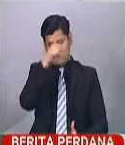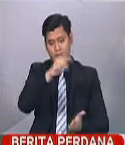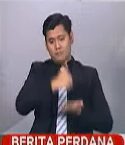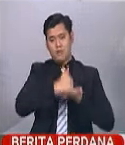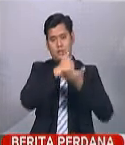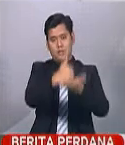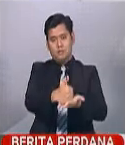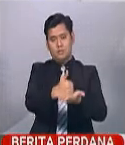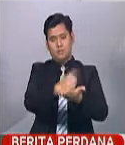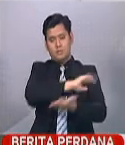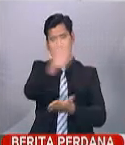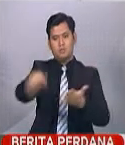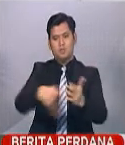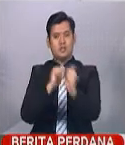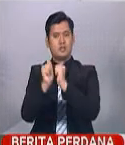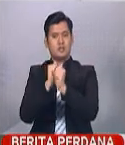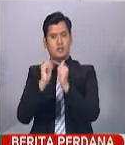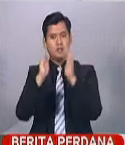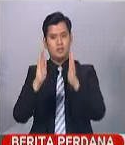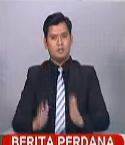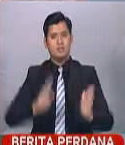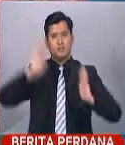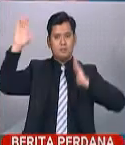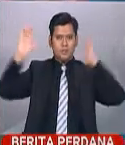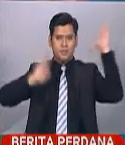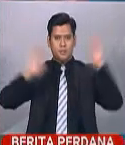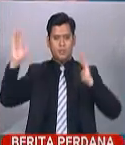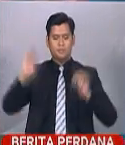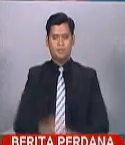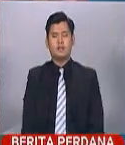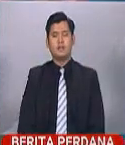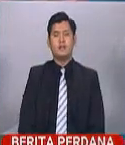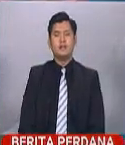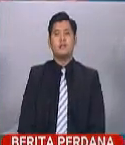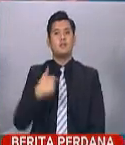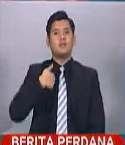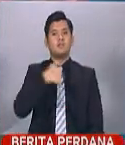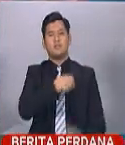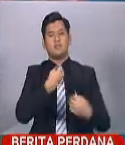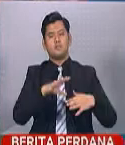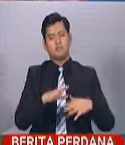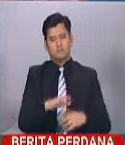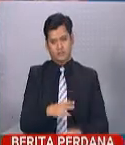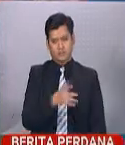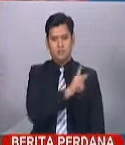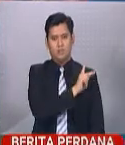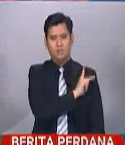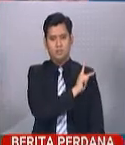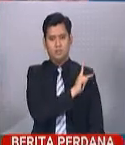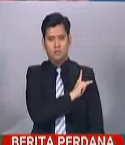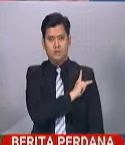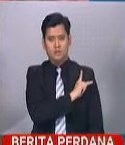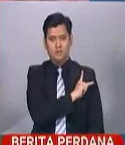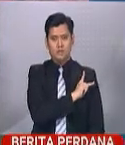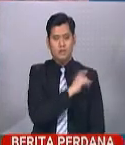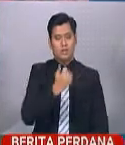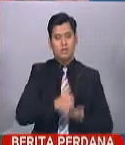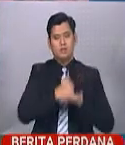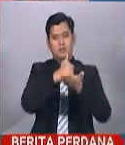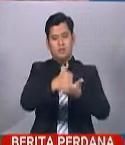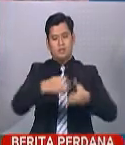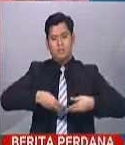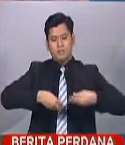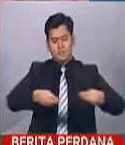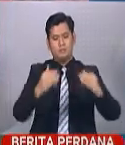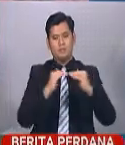perintah kepala pergerakan piketty kalau menurut pengurus ini ada atau Nurul Arifin Abdul Majid bantuan di salon